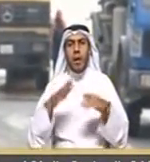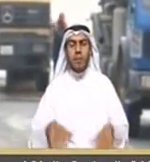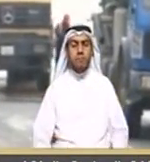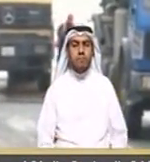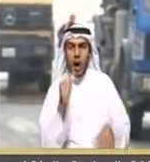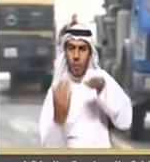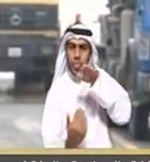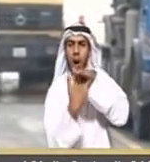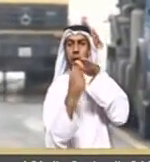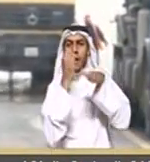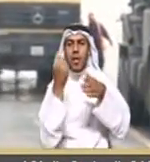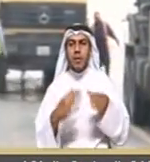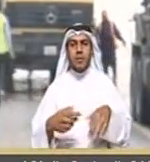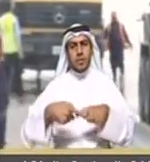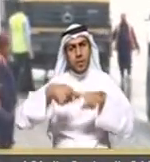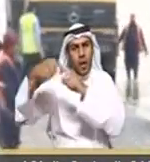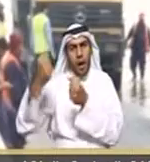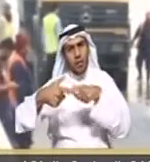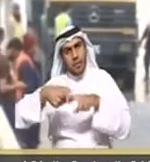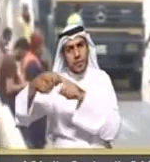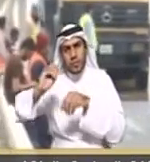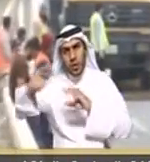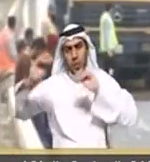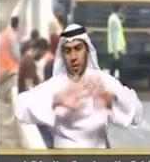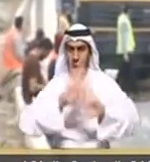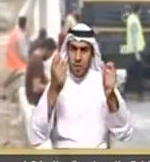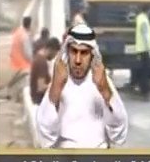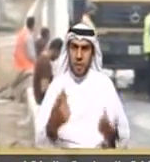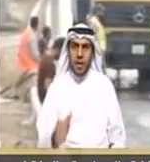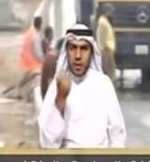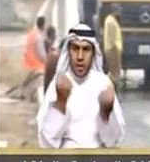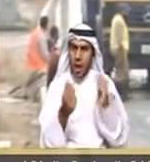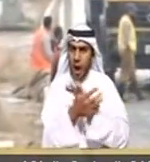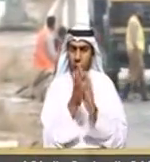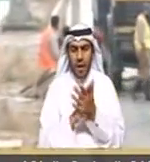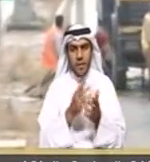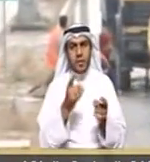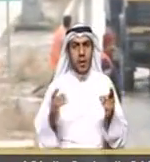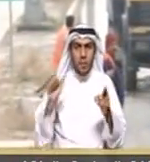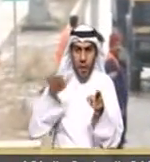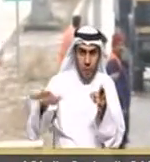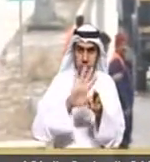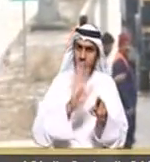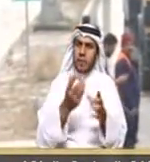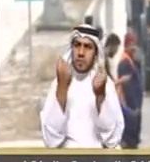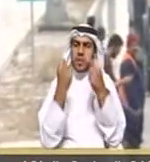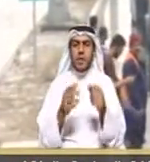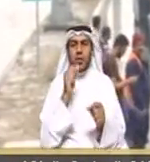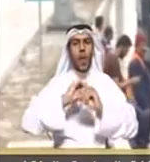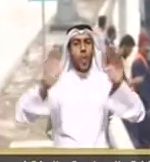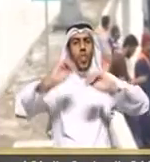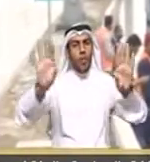تم سحب كل السيارات من هذا المكان، والآن عملية سحب المياه جارية، الجهود تبذل